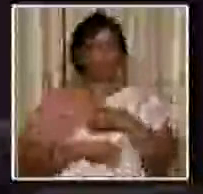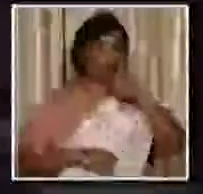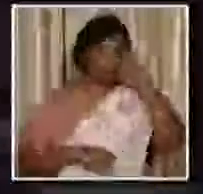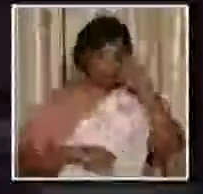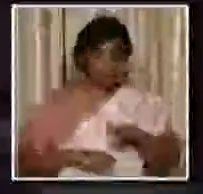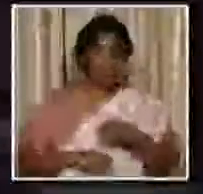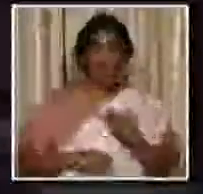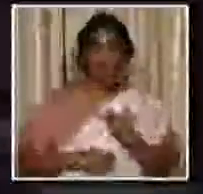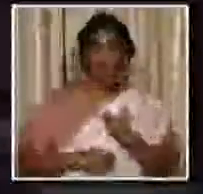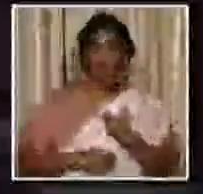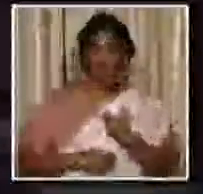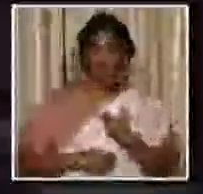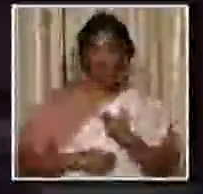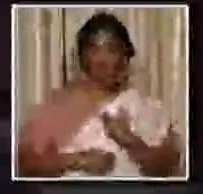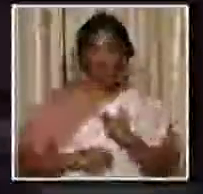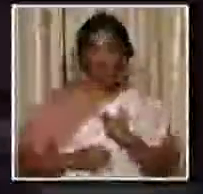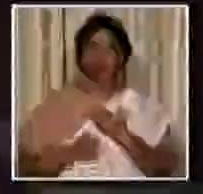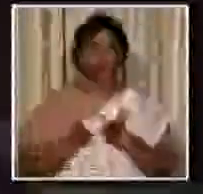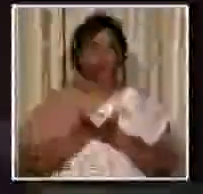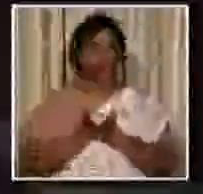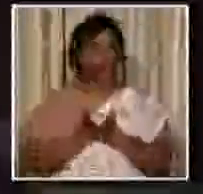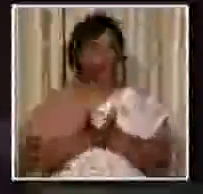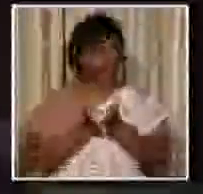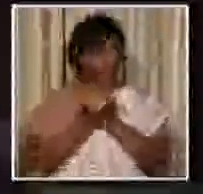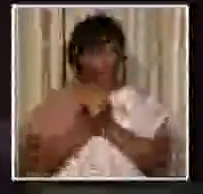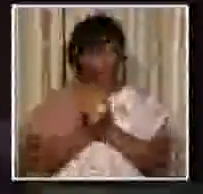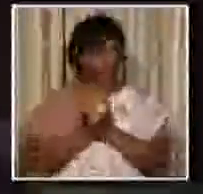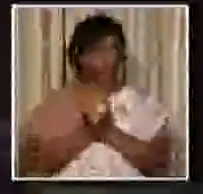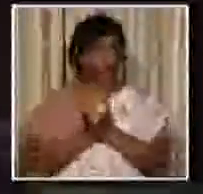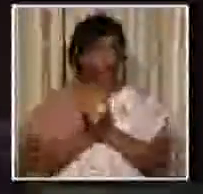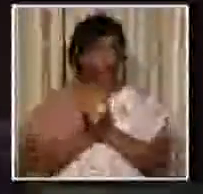දැක්කා නාවුක යාත්‍රා